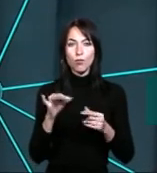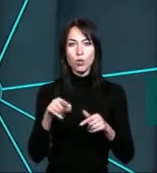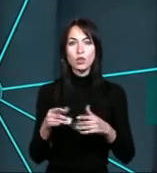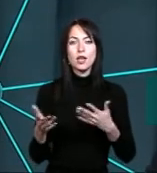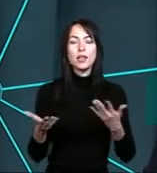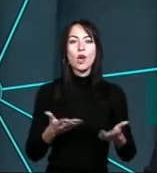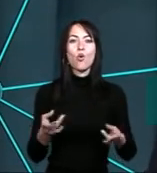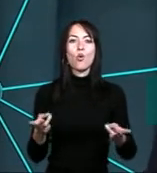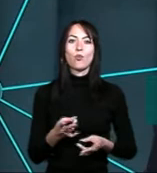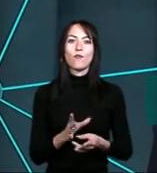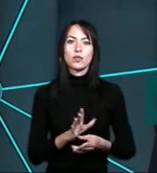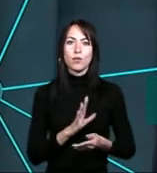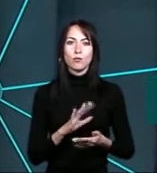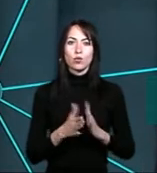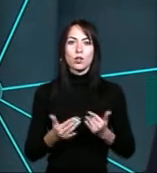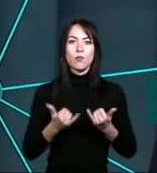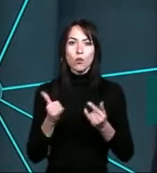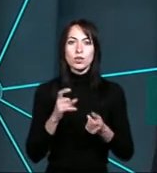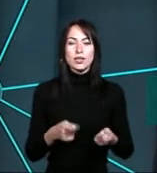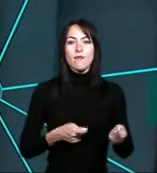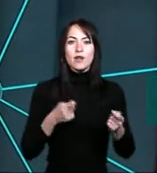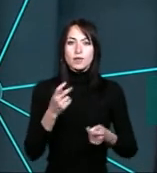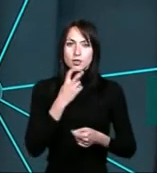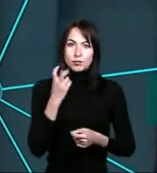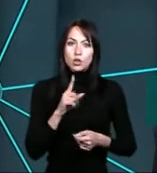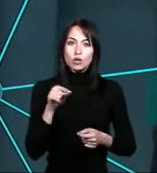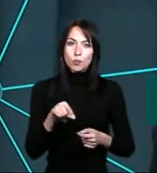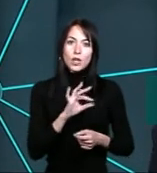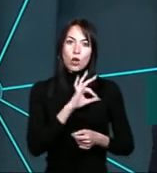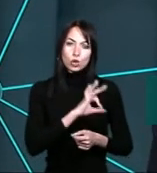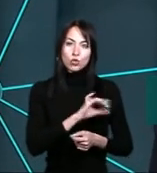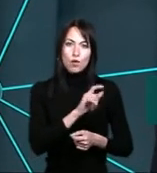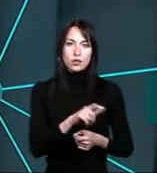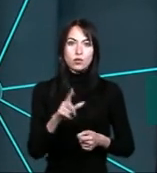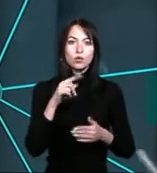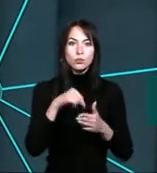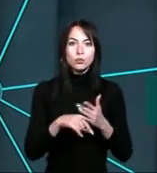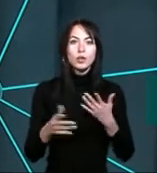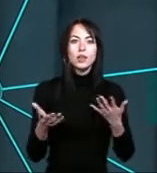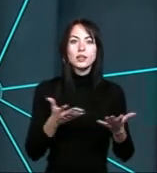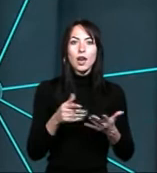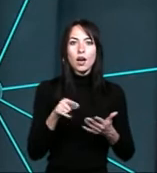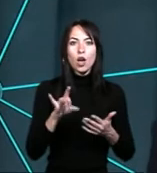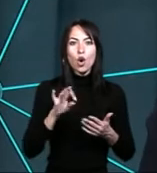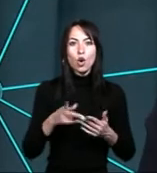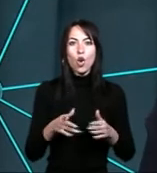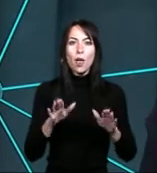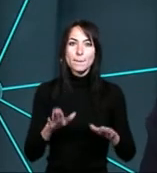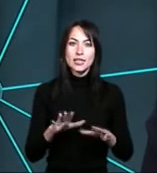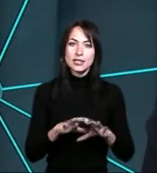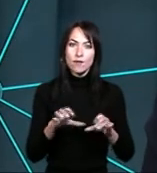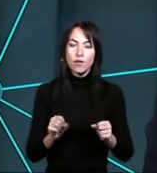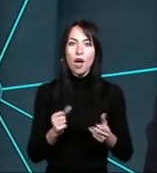якою повинна бути послуга з вивезення сміття, щоб нею користувалися люди. Тобто, яка тут роль місцевої влади, ну а